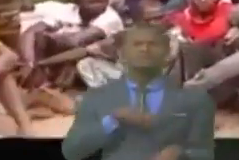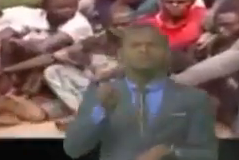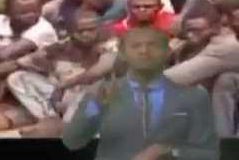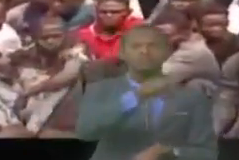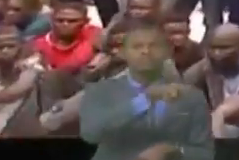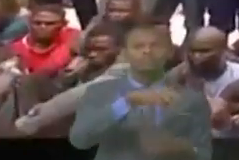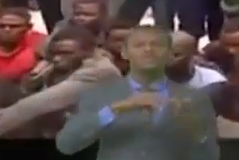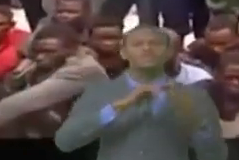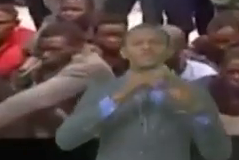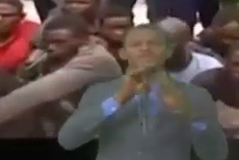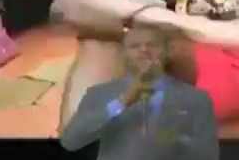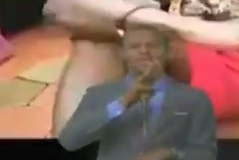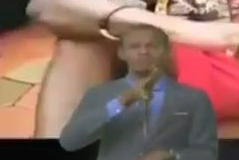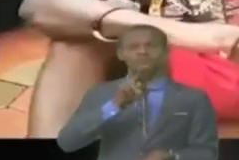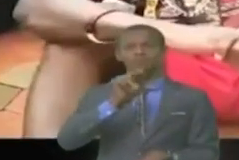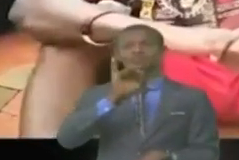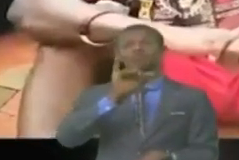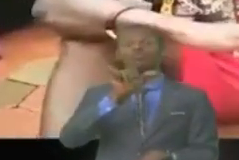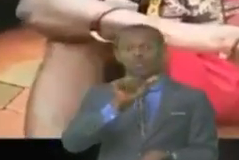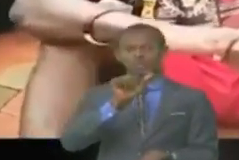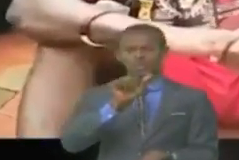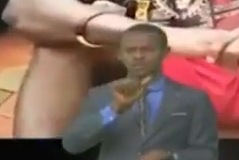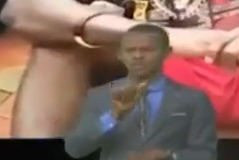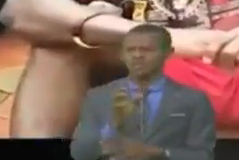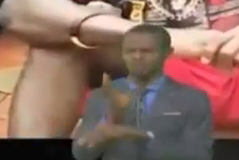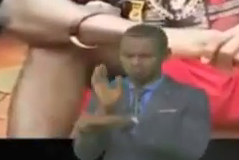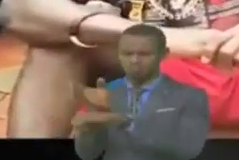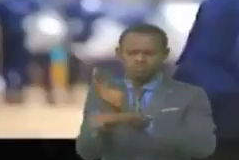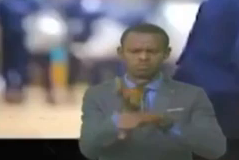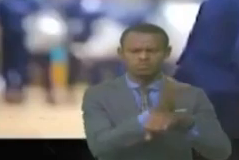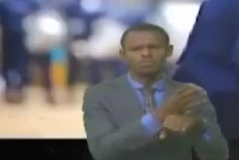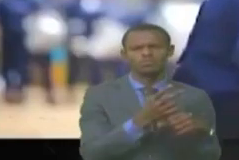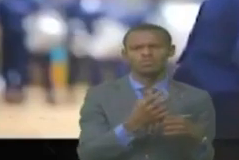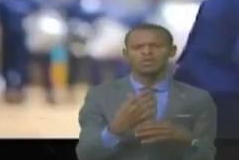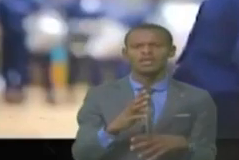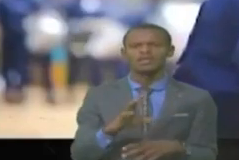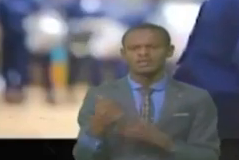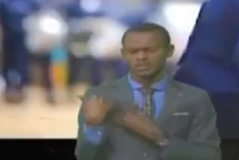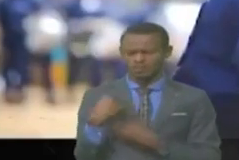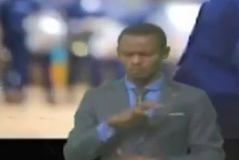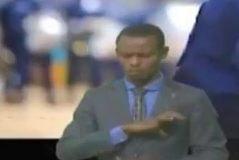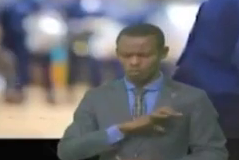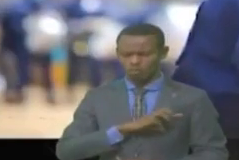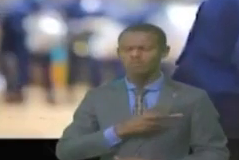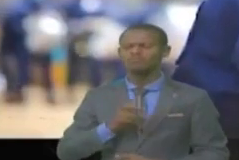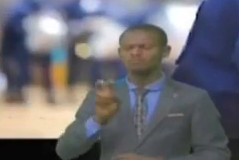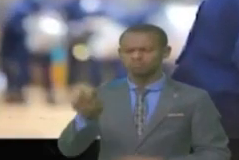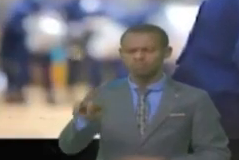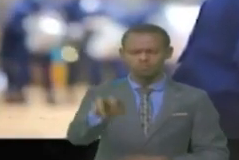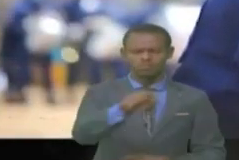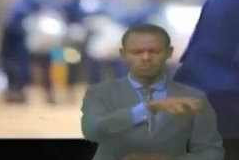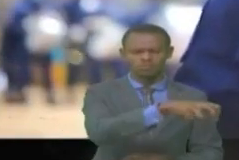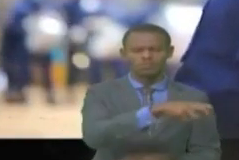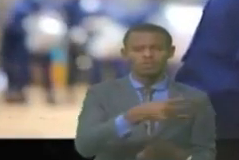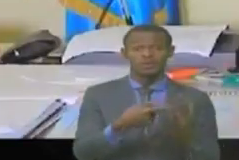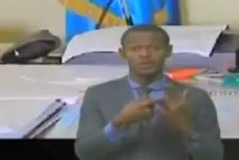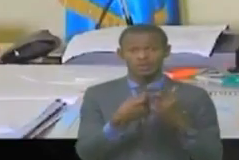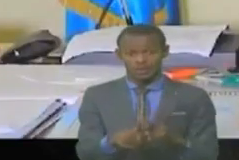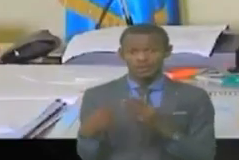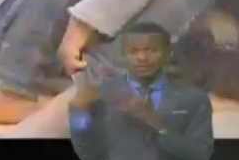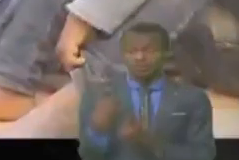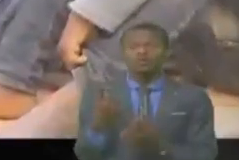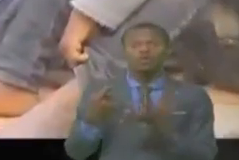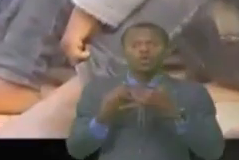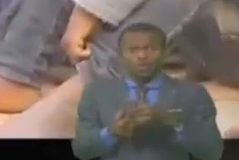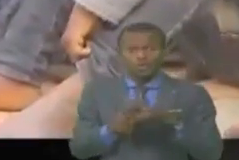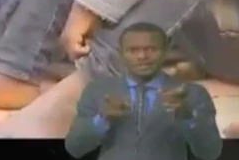et environ, sont à mettre dans l'actif du numéro 1 de la PNC en Ituri depuis sa prise de commandement il y a de cela